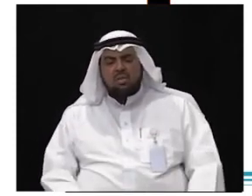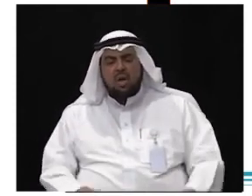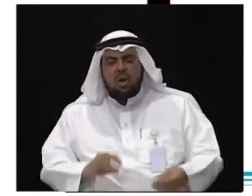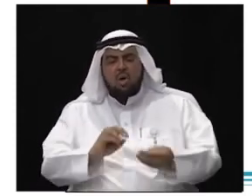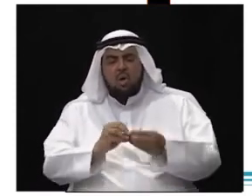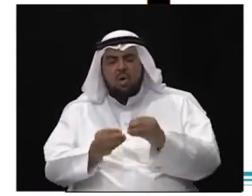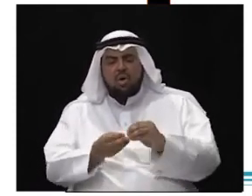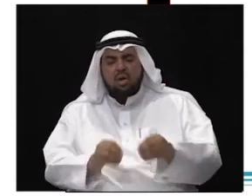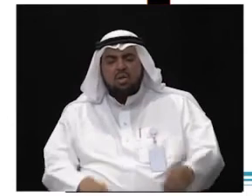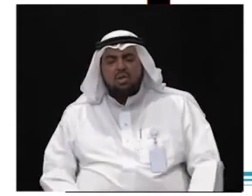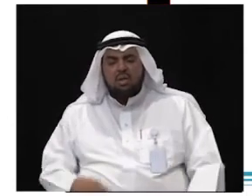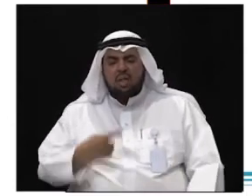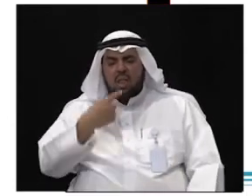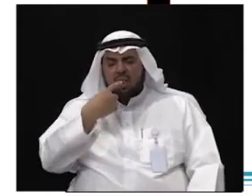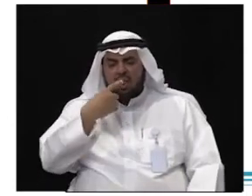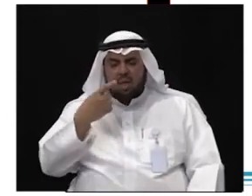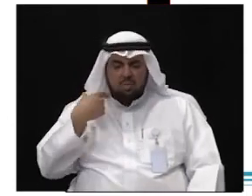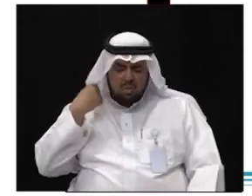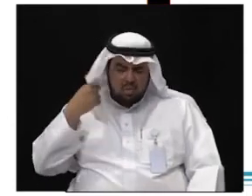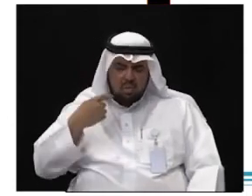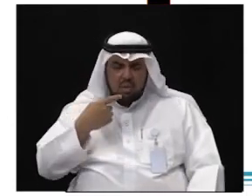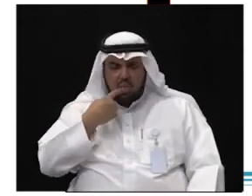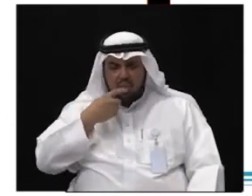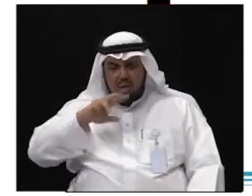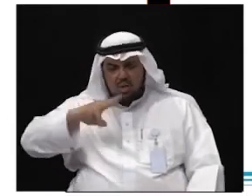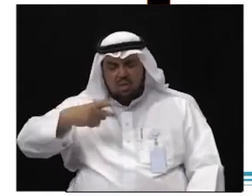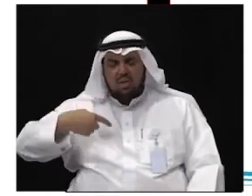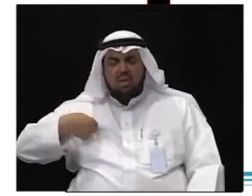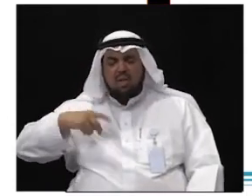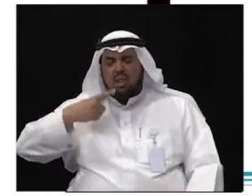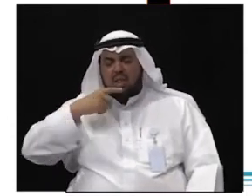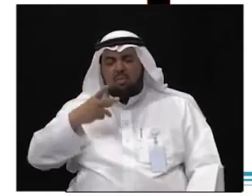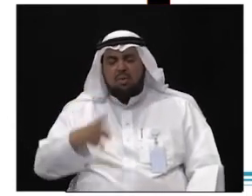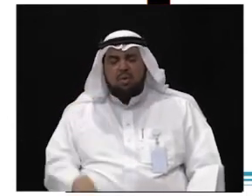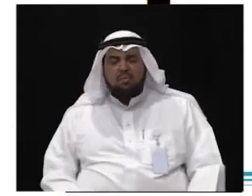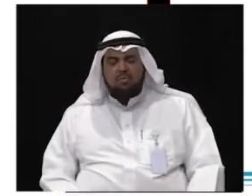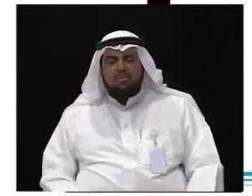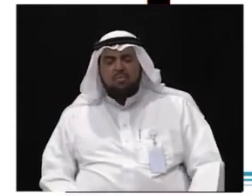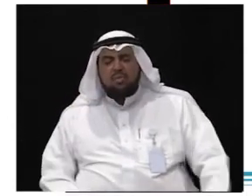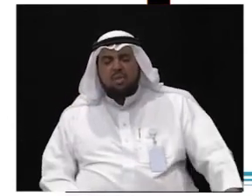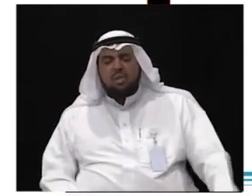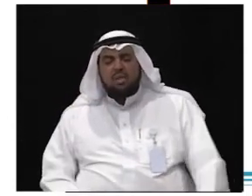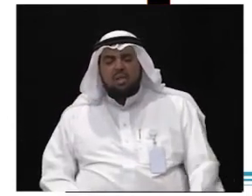Color أصبحت ريد وهو تعديل لون النص إلى اللون الأحمر.